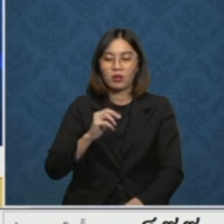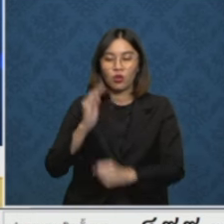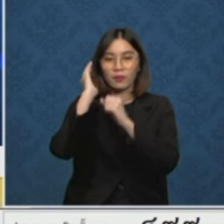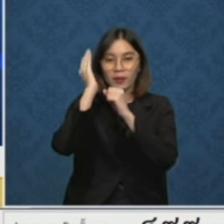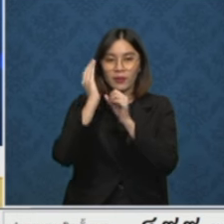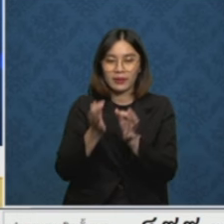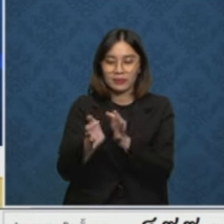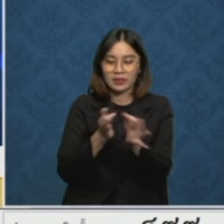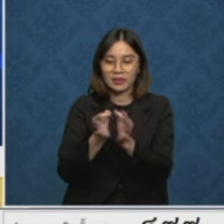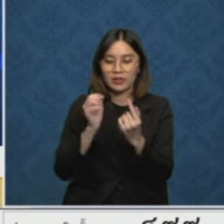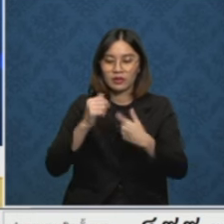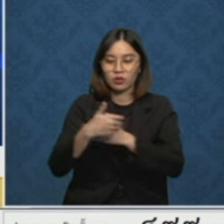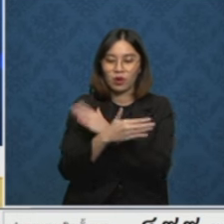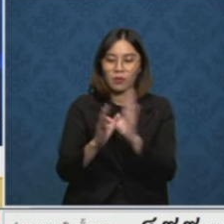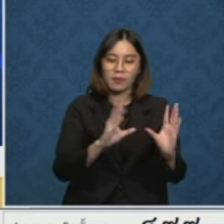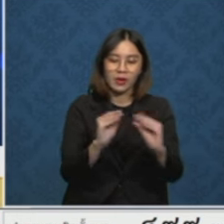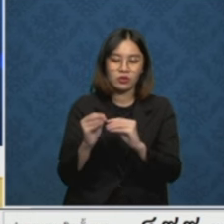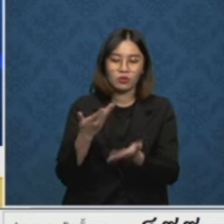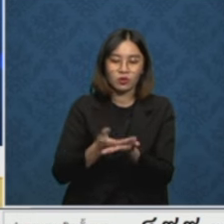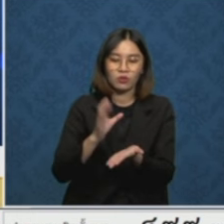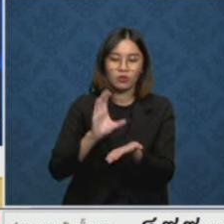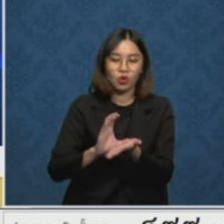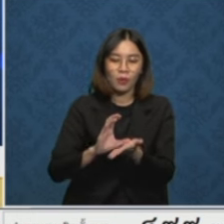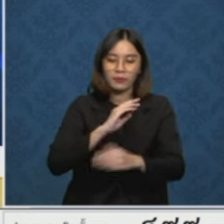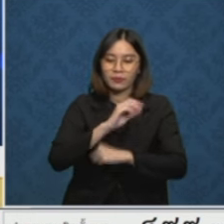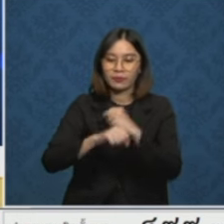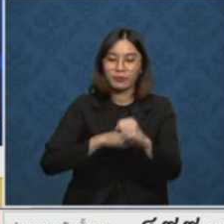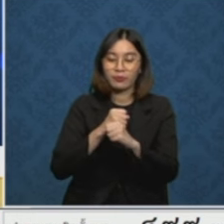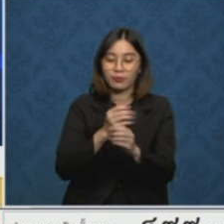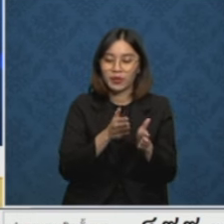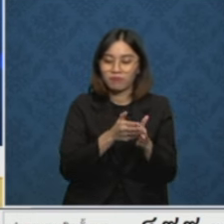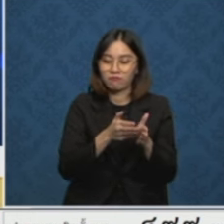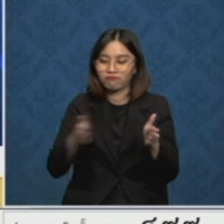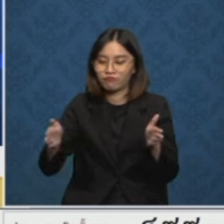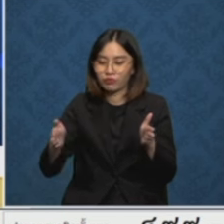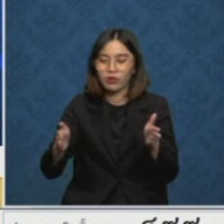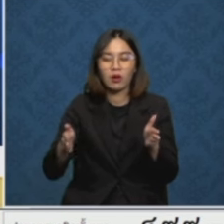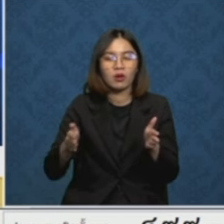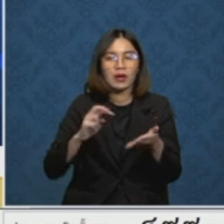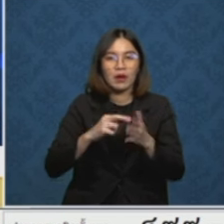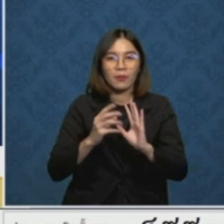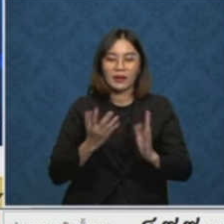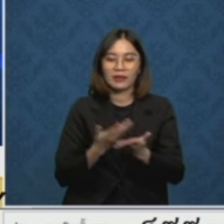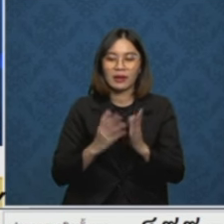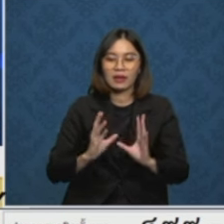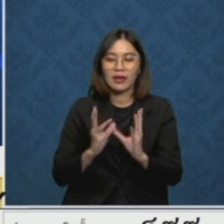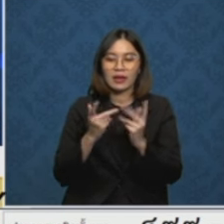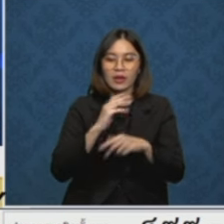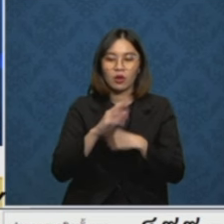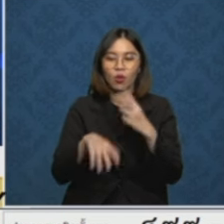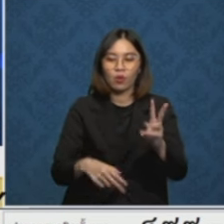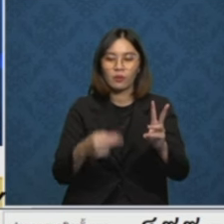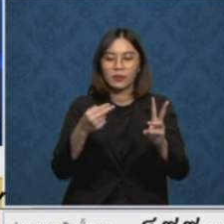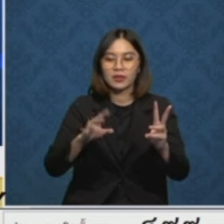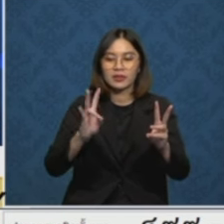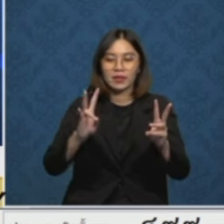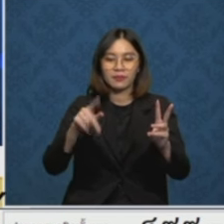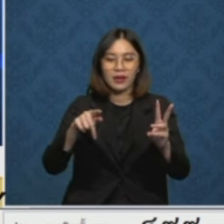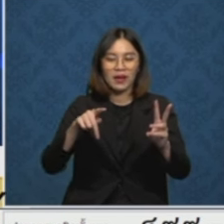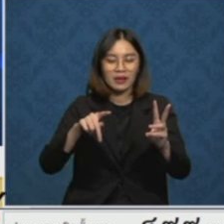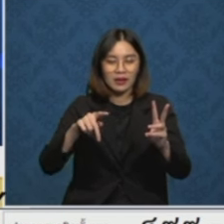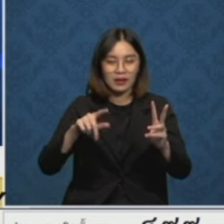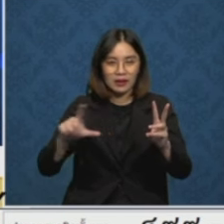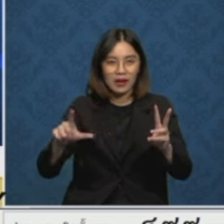บประมาณด้วยค่ะว่าทั้งปีก็อาจจะหลุดไปที่หลุดเป้าไปทั้งไปจนถึง 60,000 ถึง 70,000 ล้านด้วยสถานการณ์แ